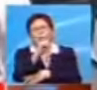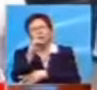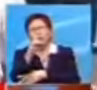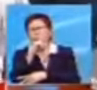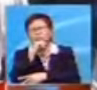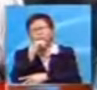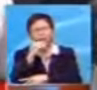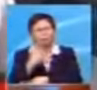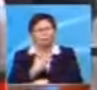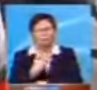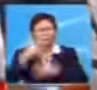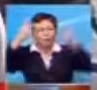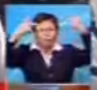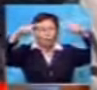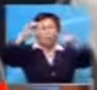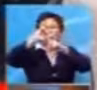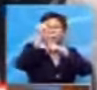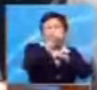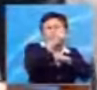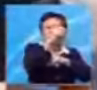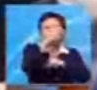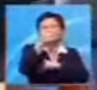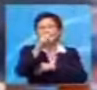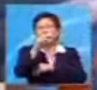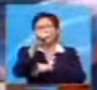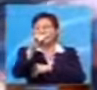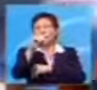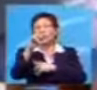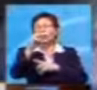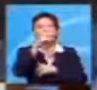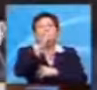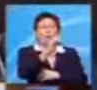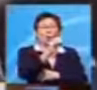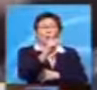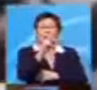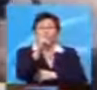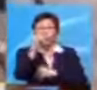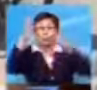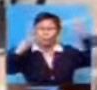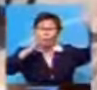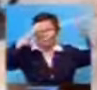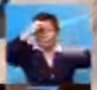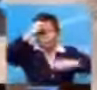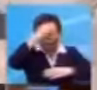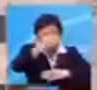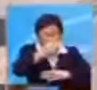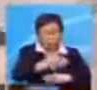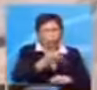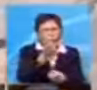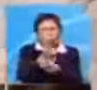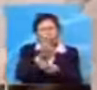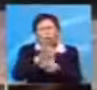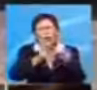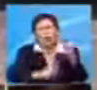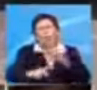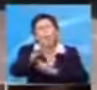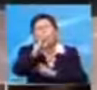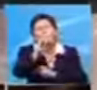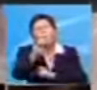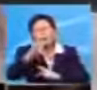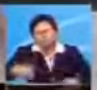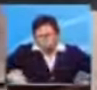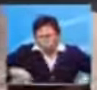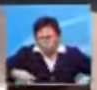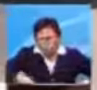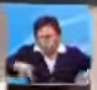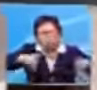Oku presiden persatuan damai Oku Malaysia V murugiswaran memberitahu kesukaran Oku yang menggunakan kerusi